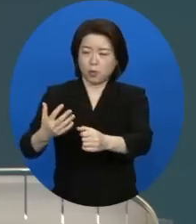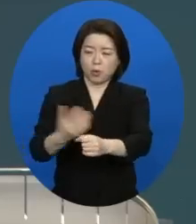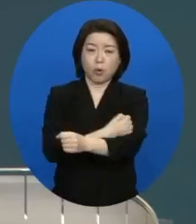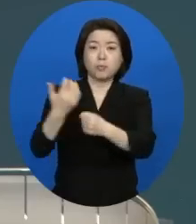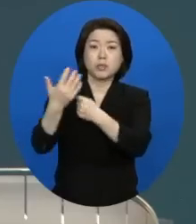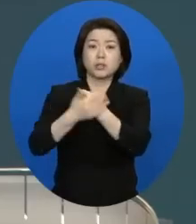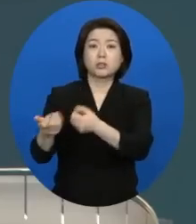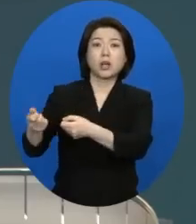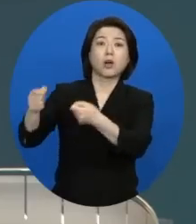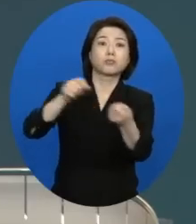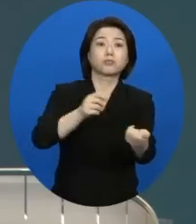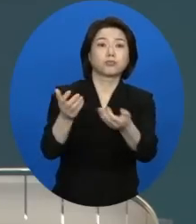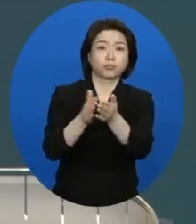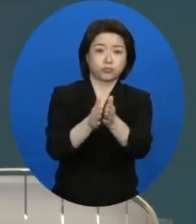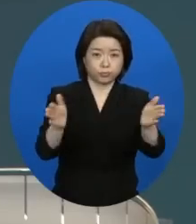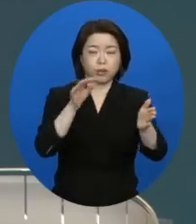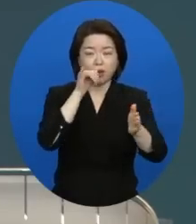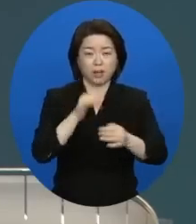은혜를 주셨어요.